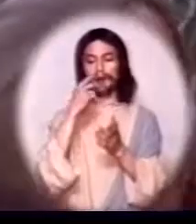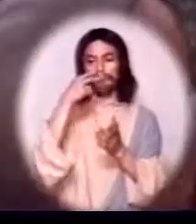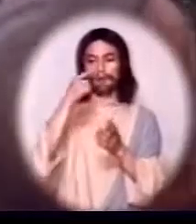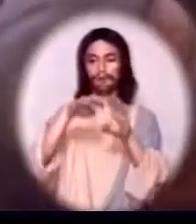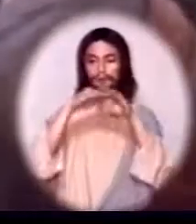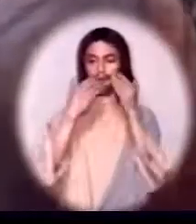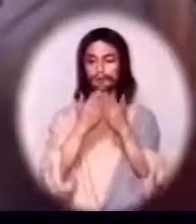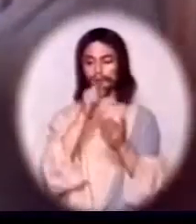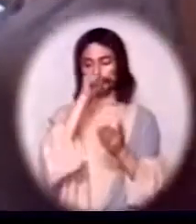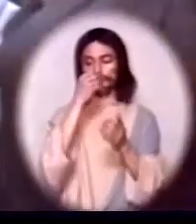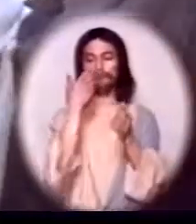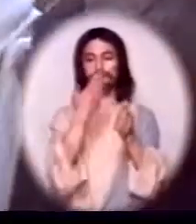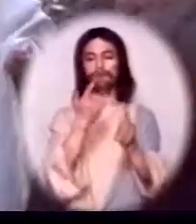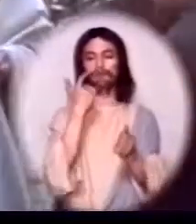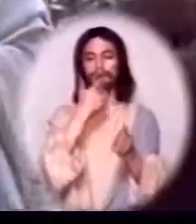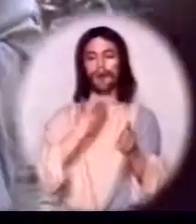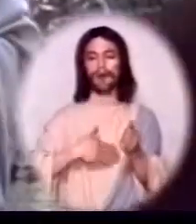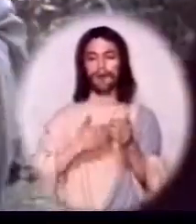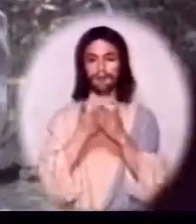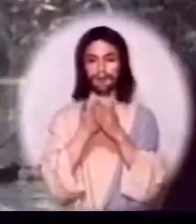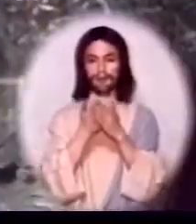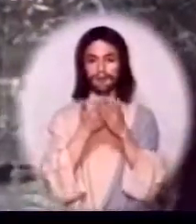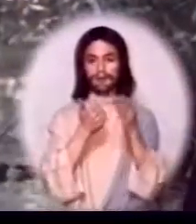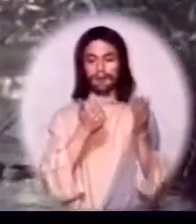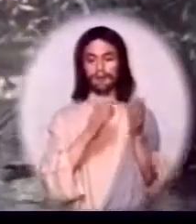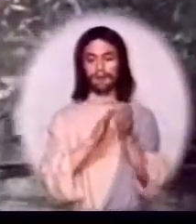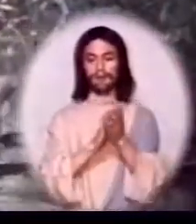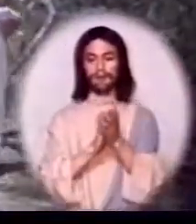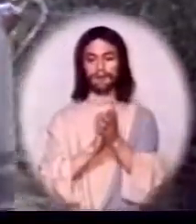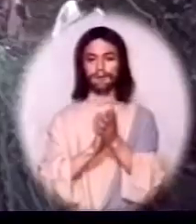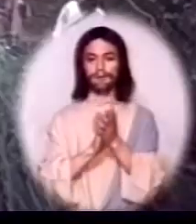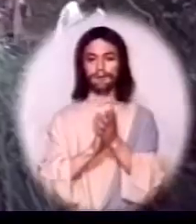악한 아버지라도 자식에게 좋은 것을 줄 줄 알거늘.